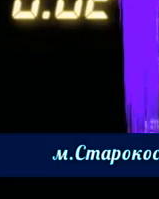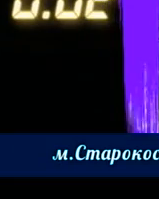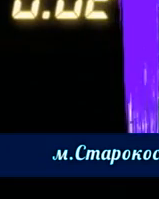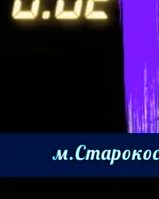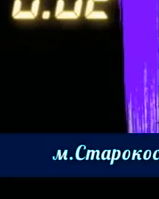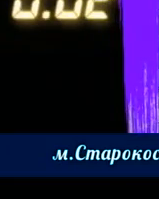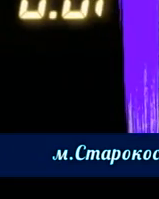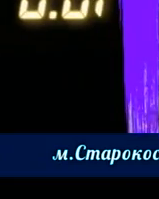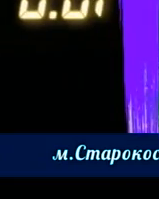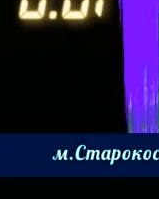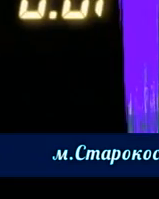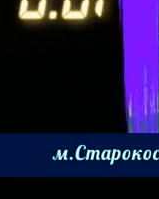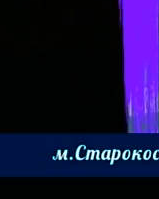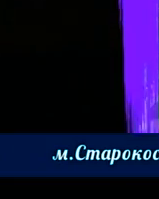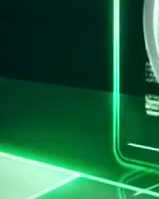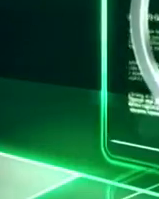Музика